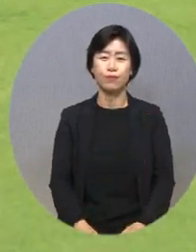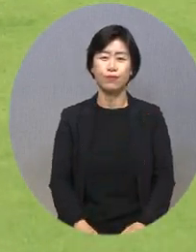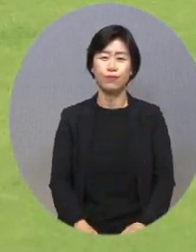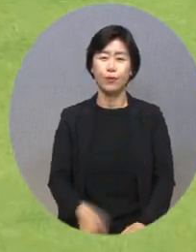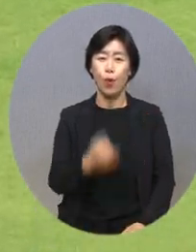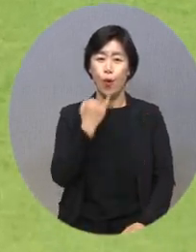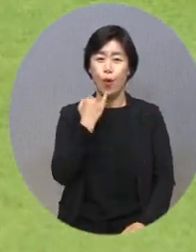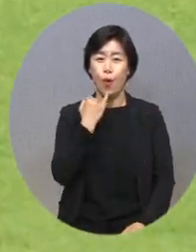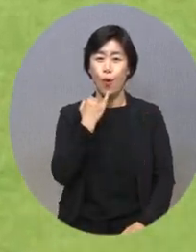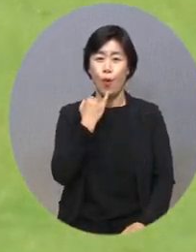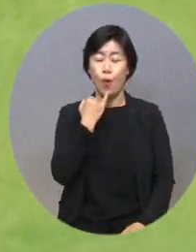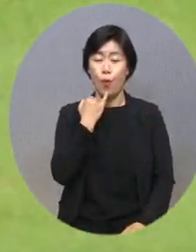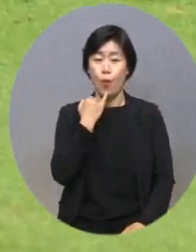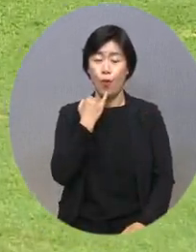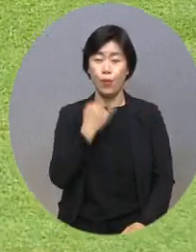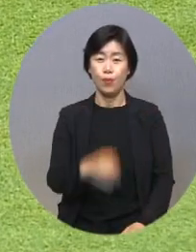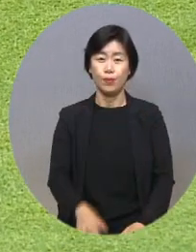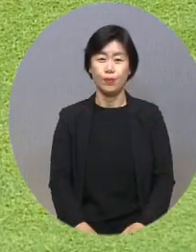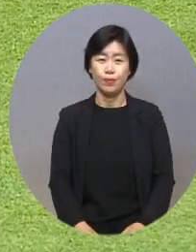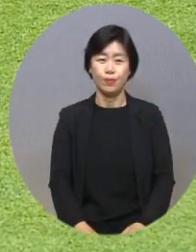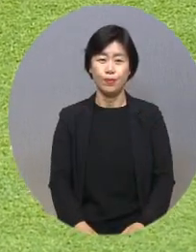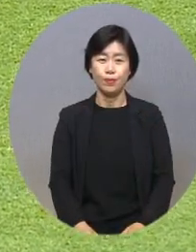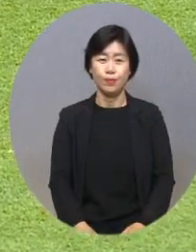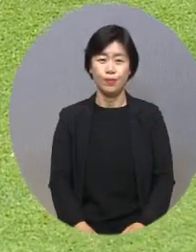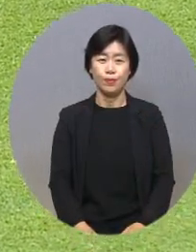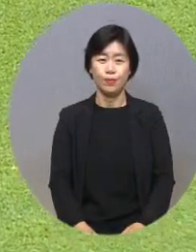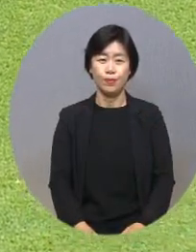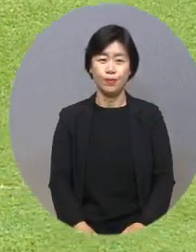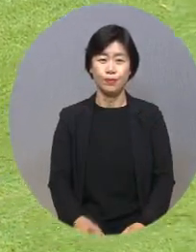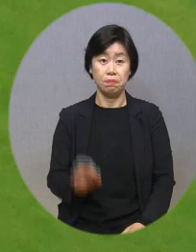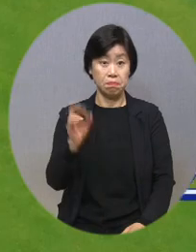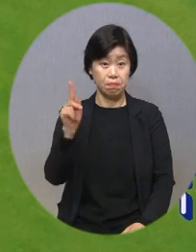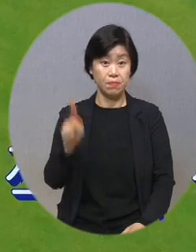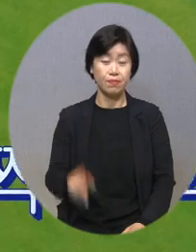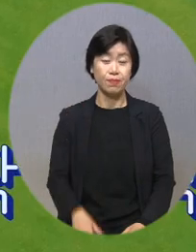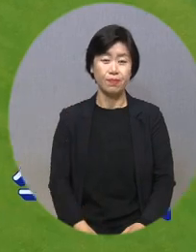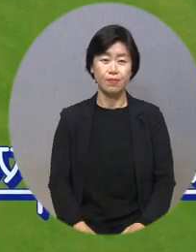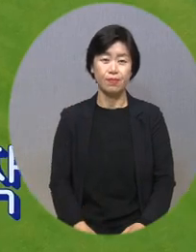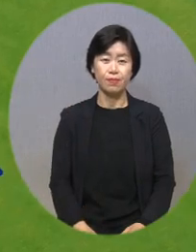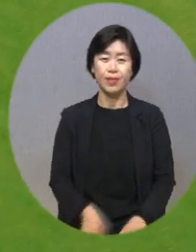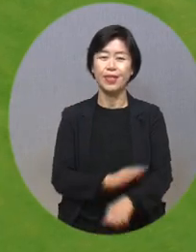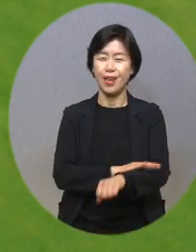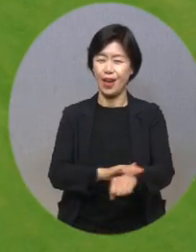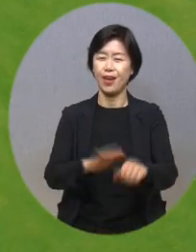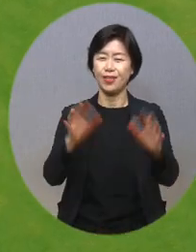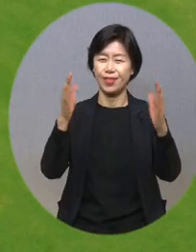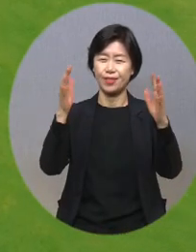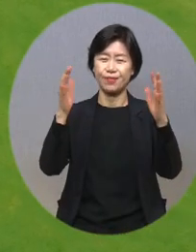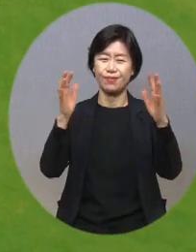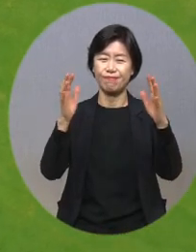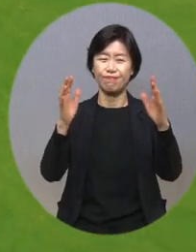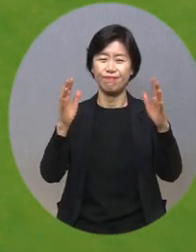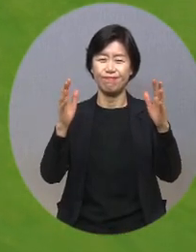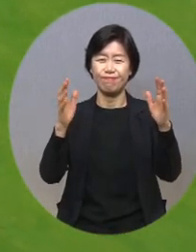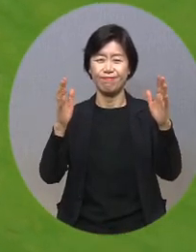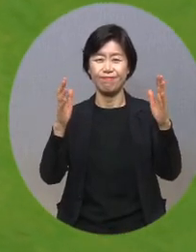오, 오, 좋은데요? 우와. 오, 나이스. 오케이. 오케이. 오케이. 우와, 잘 쳤다.